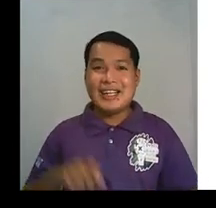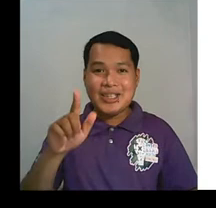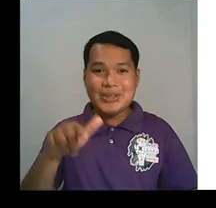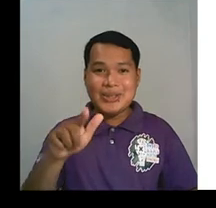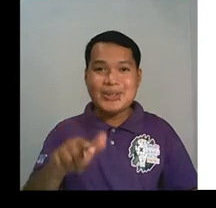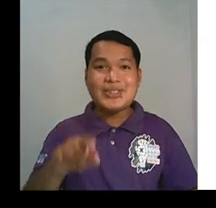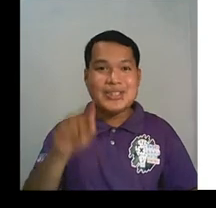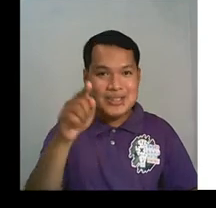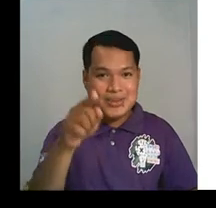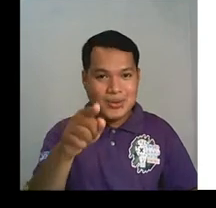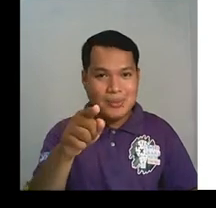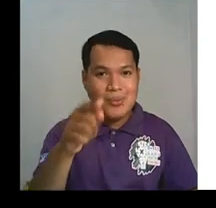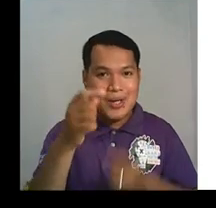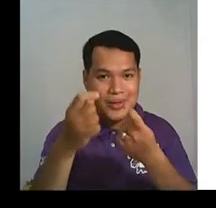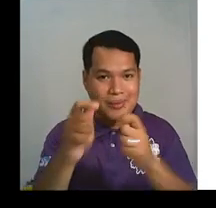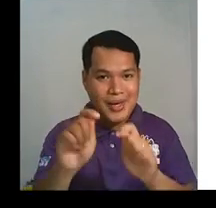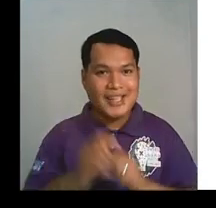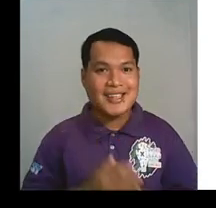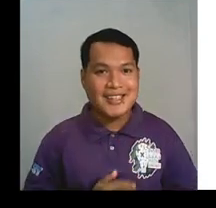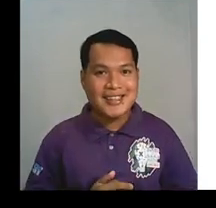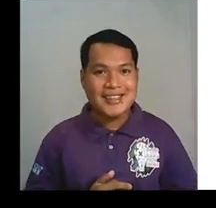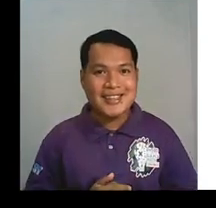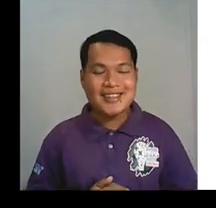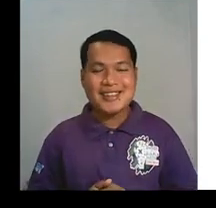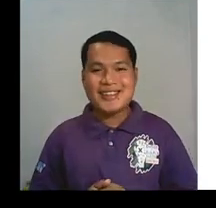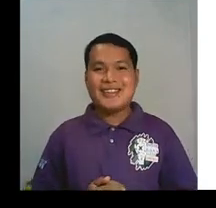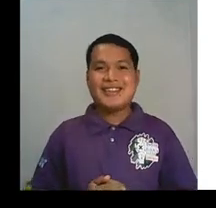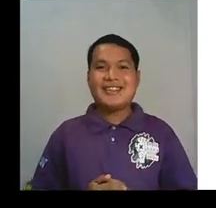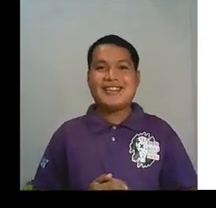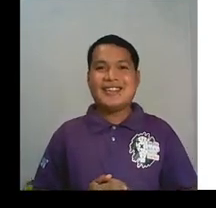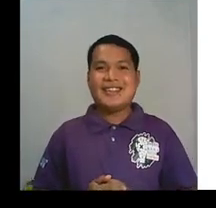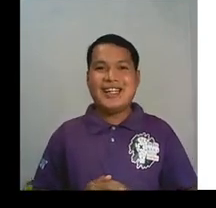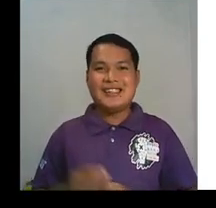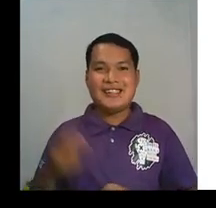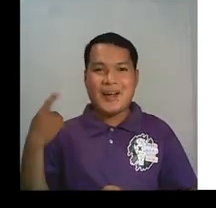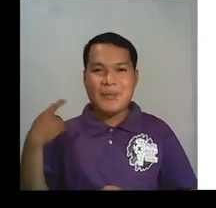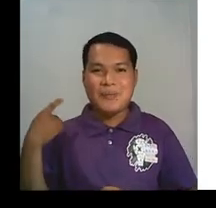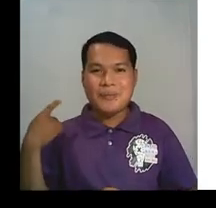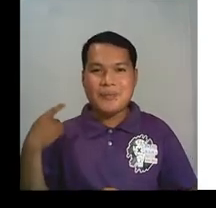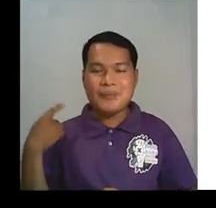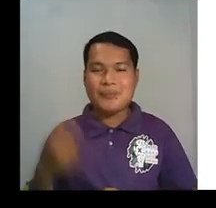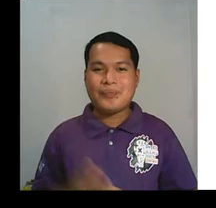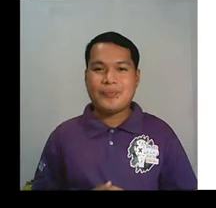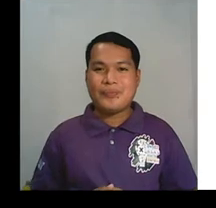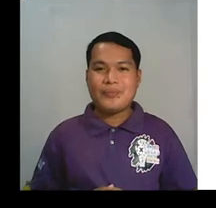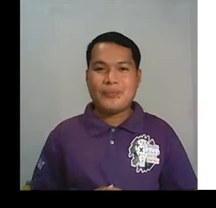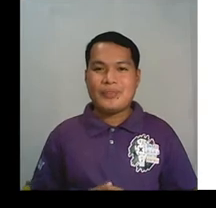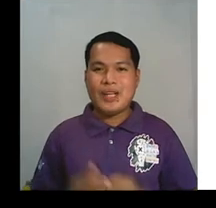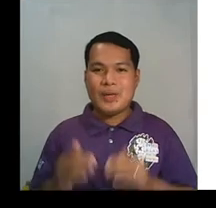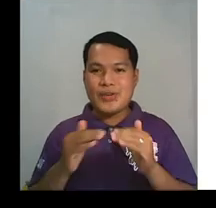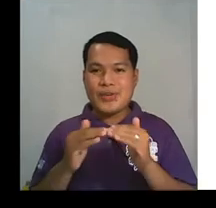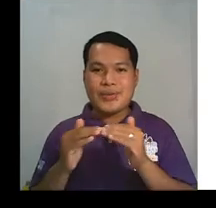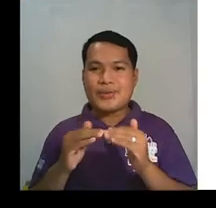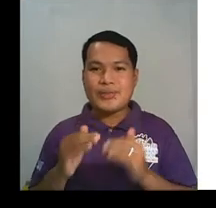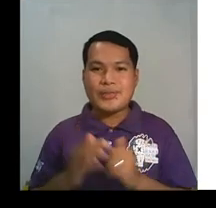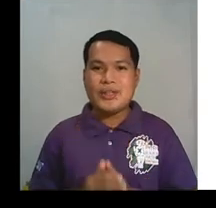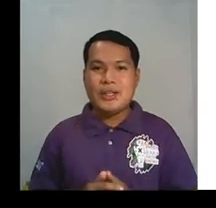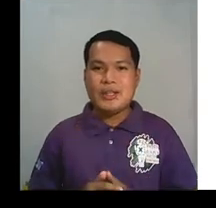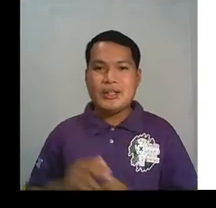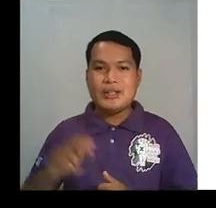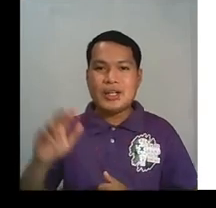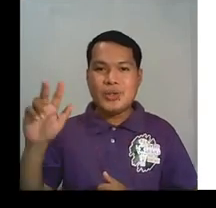And later, susubukan nyo naman. Let's have the equation.